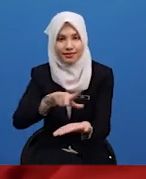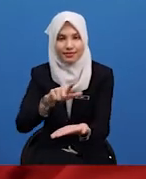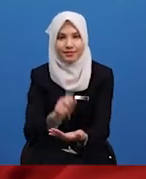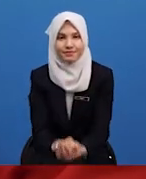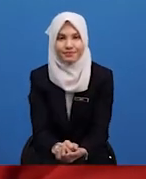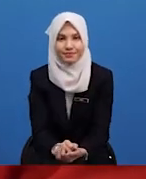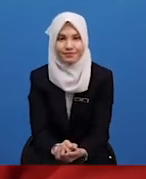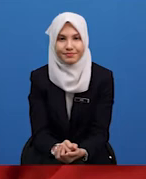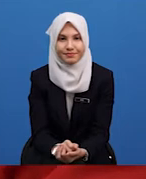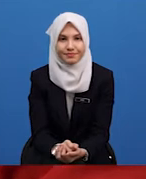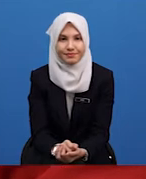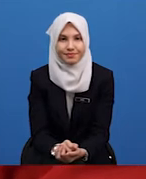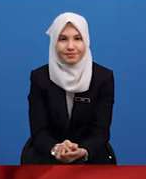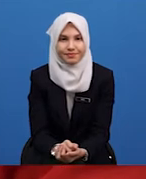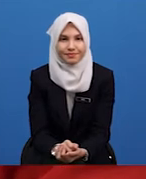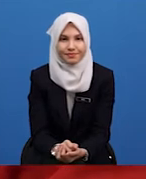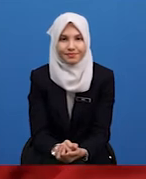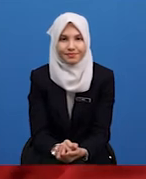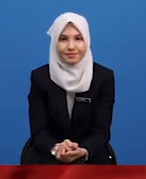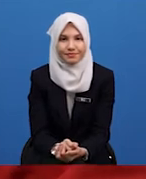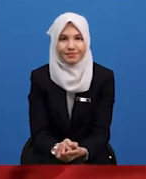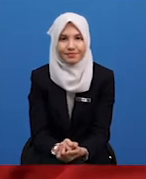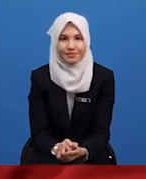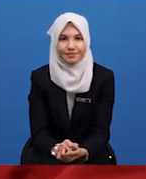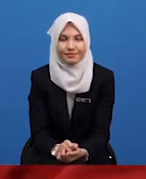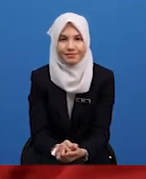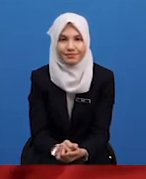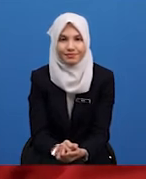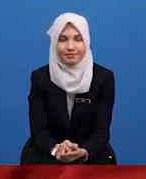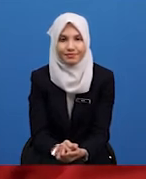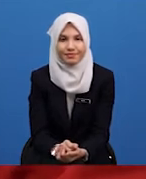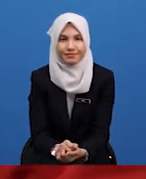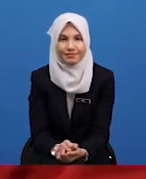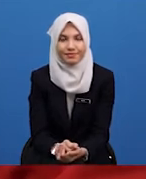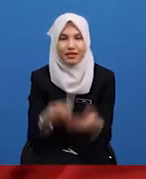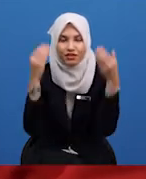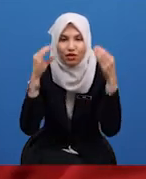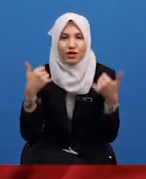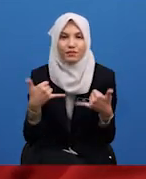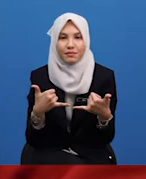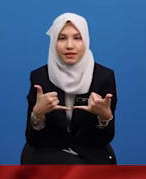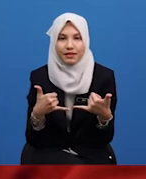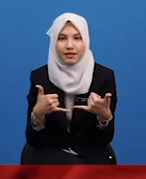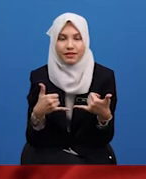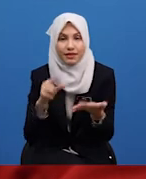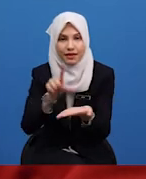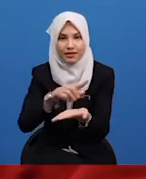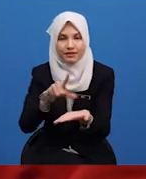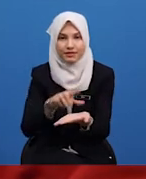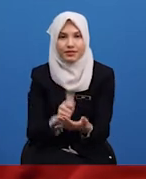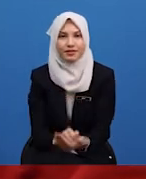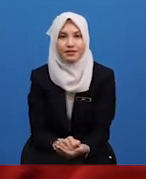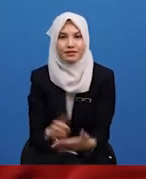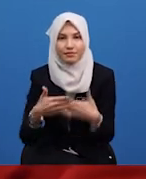Seterusnya, kita akan memainkan petikan rentak ghazal. Cikgu akan memainkan dahulu rentak ghazal ini.